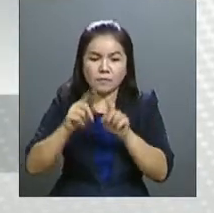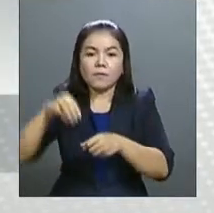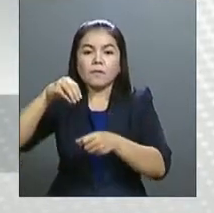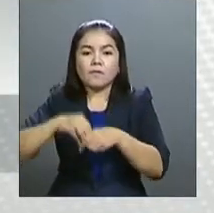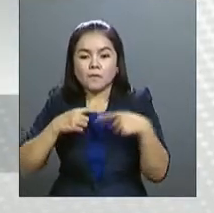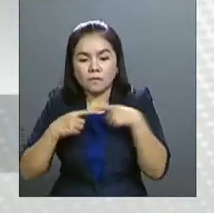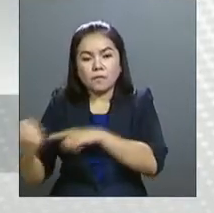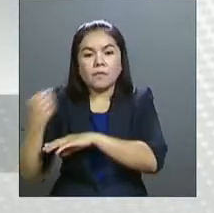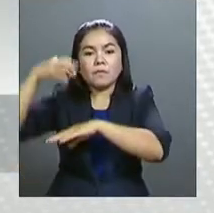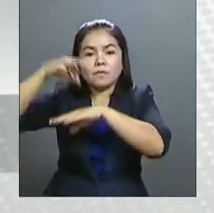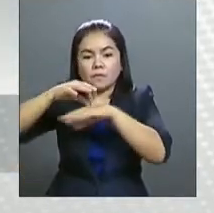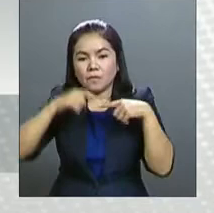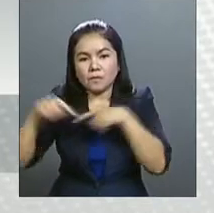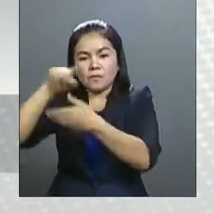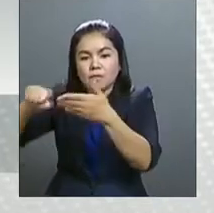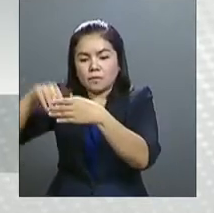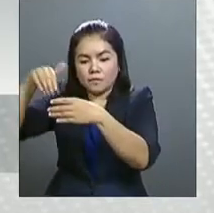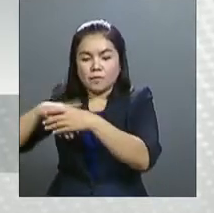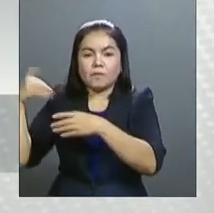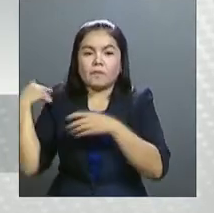บต่อไปได้หลงการเลือกตั้งค่ะ